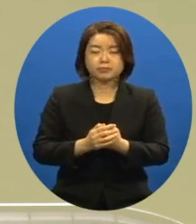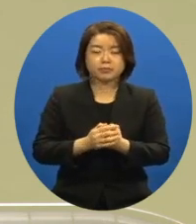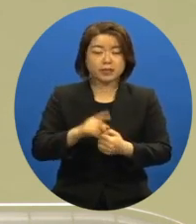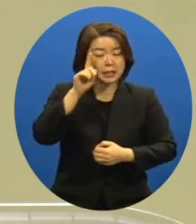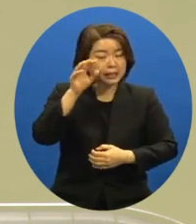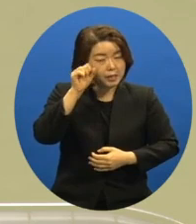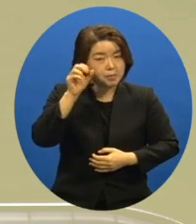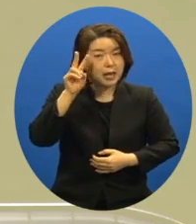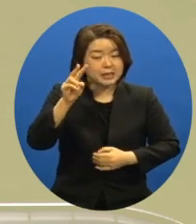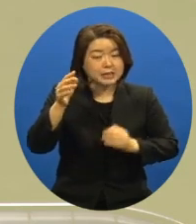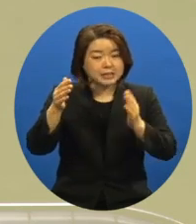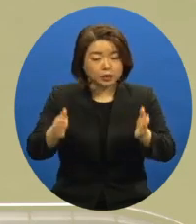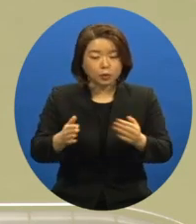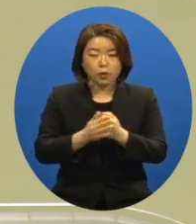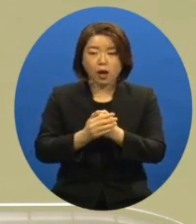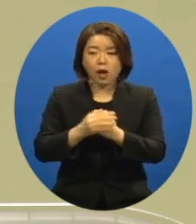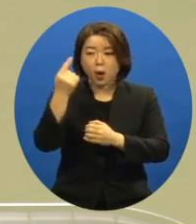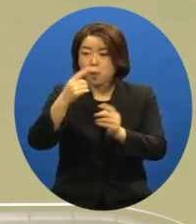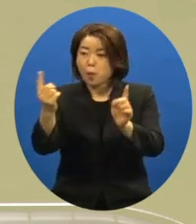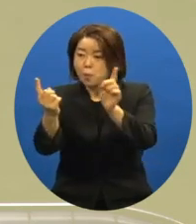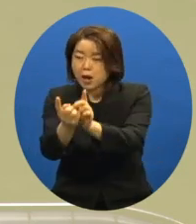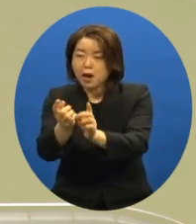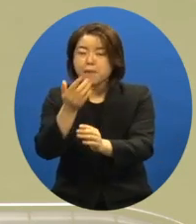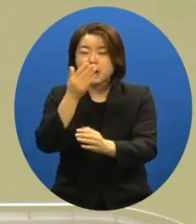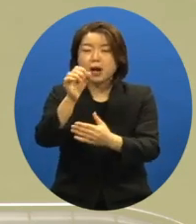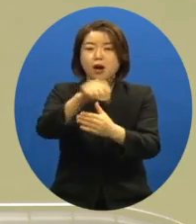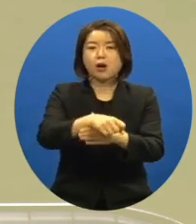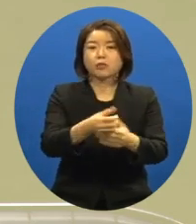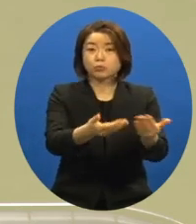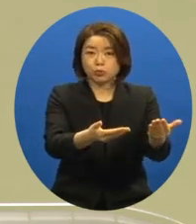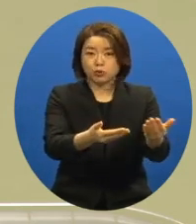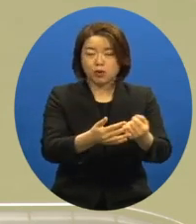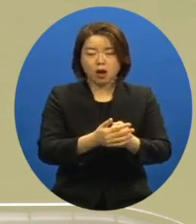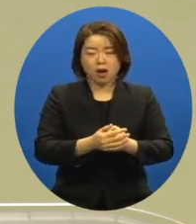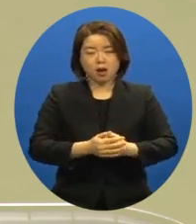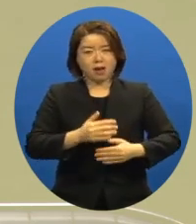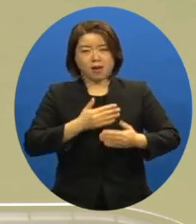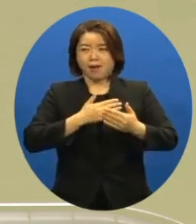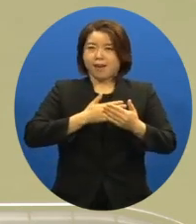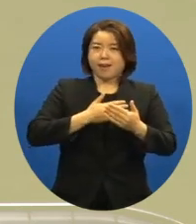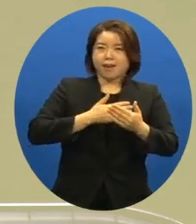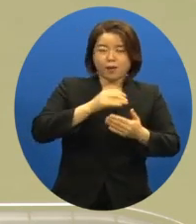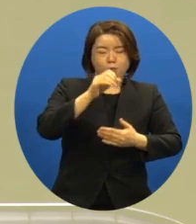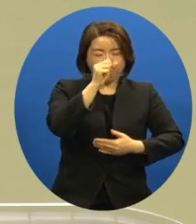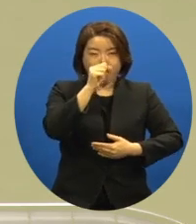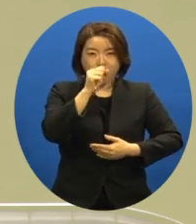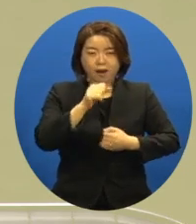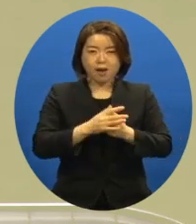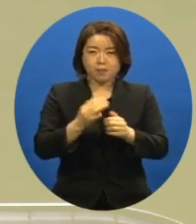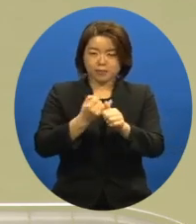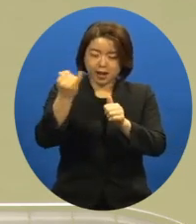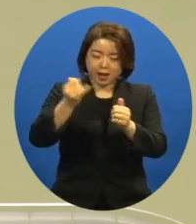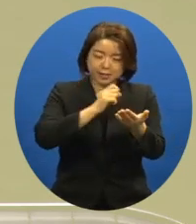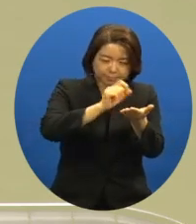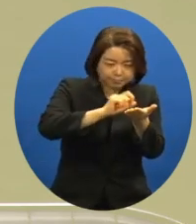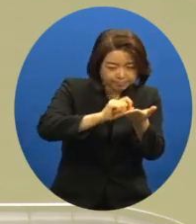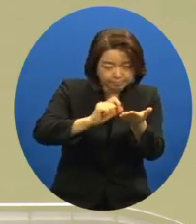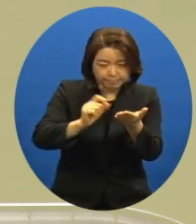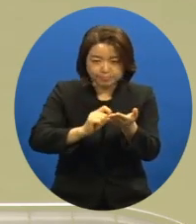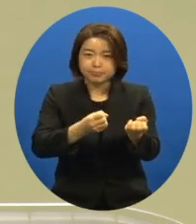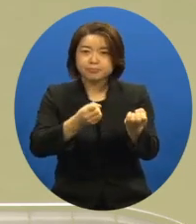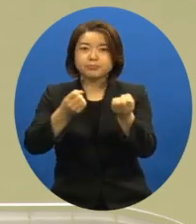2일 면회를 허락하겠다는 것. 얼마나 가슴이 설레는지 아내에게 엽서를